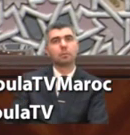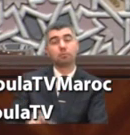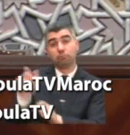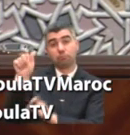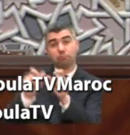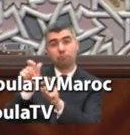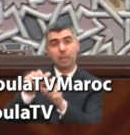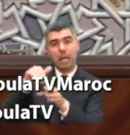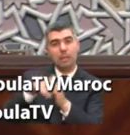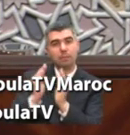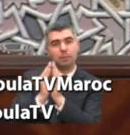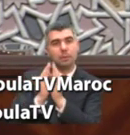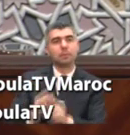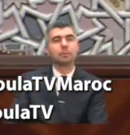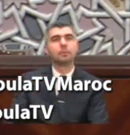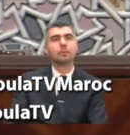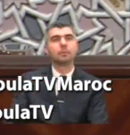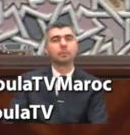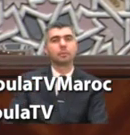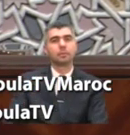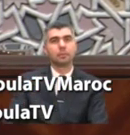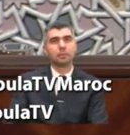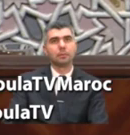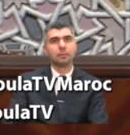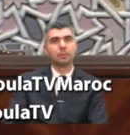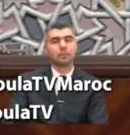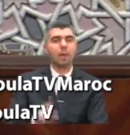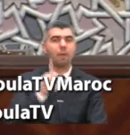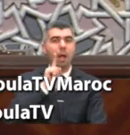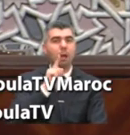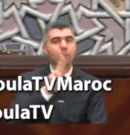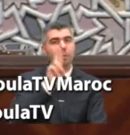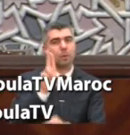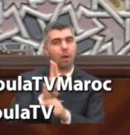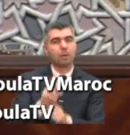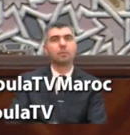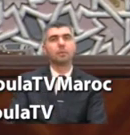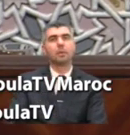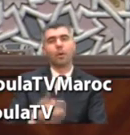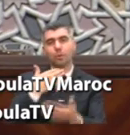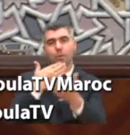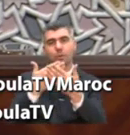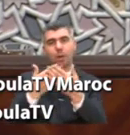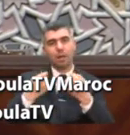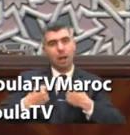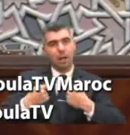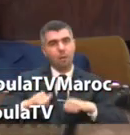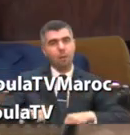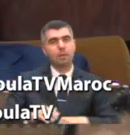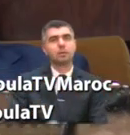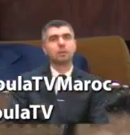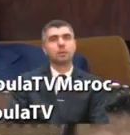النواب المحترمين من فريق العدالة والتنمية، تفضلي السيدة النائبة لطرح السؤال. شكرا سيد الرئيس. سيد